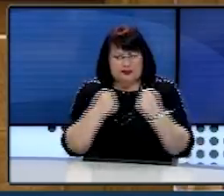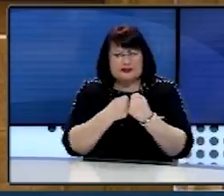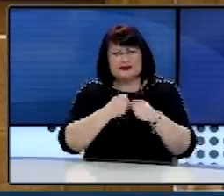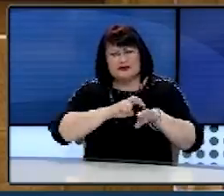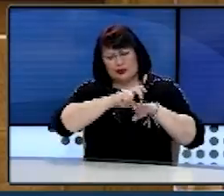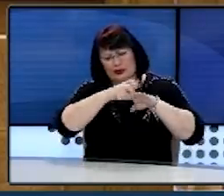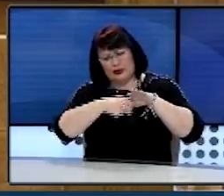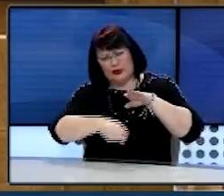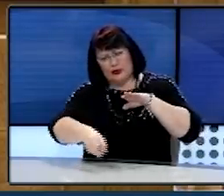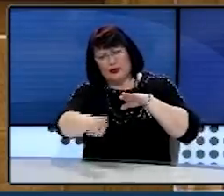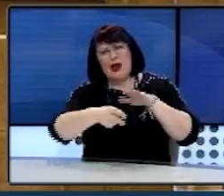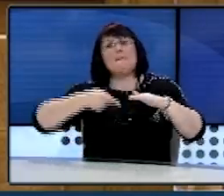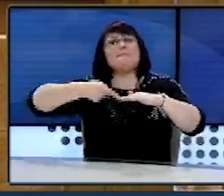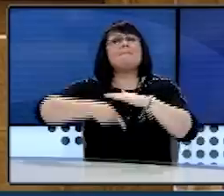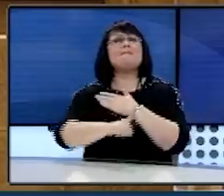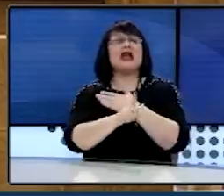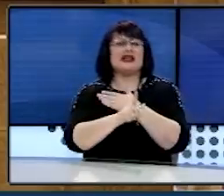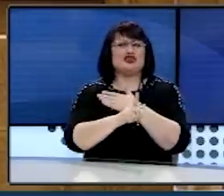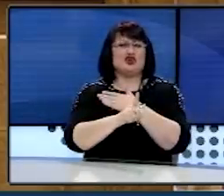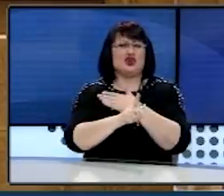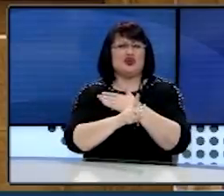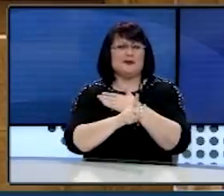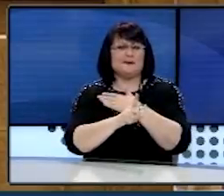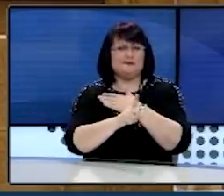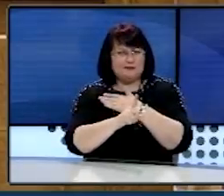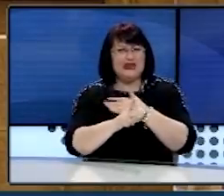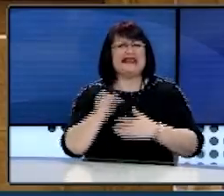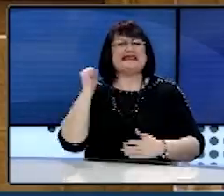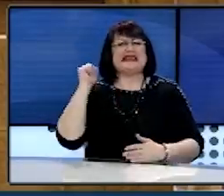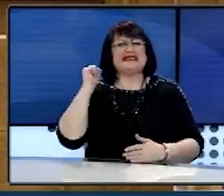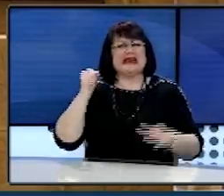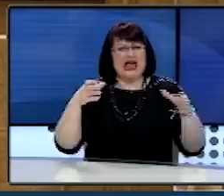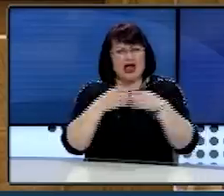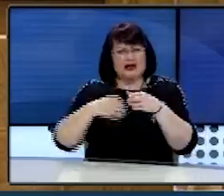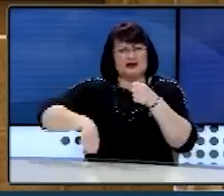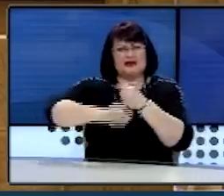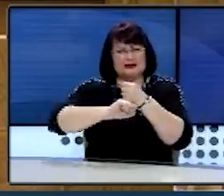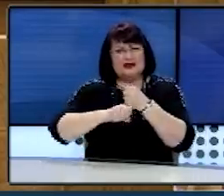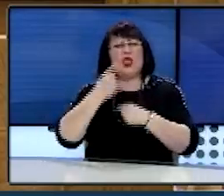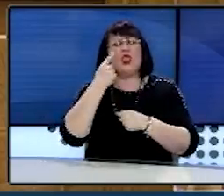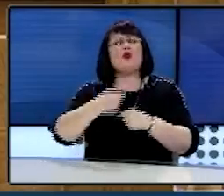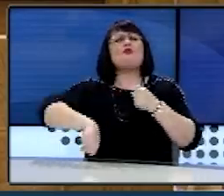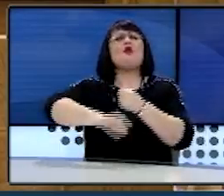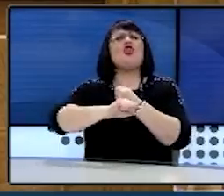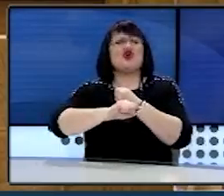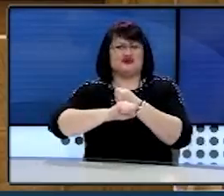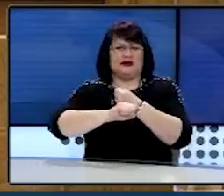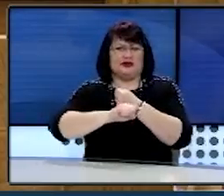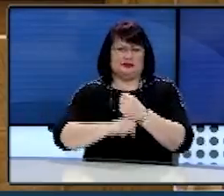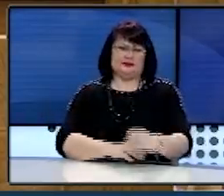κυλιόμενες σκάλες του σταθμού του μετρό με οπαδούς της ΤΣΣΚΑ Μόσχας που πήγαιναν να παρακολουθήσουν ποδοσφαιρικό